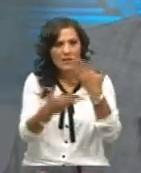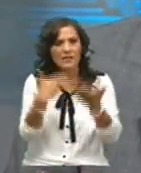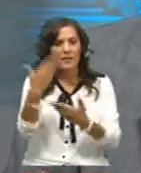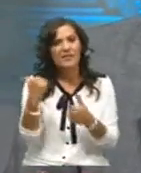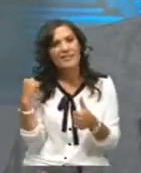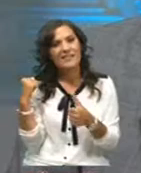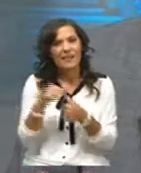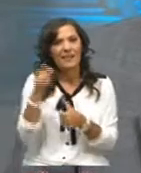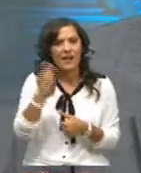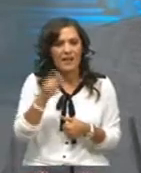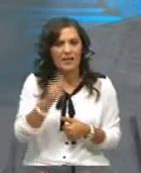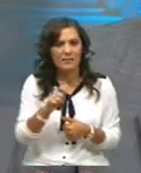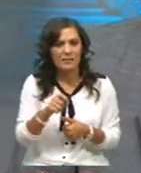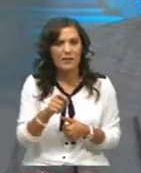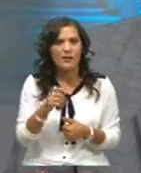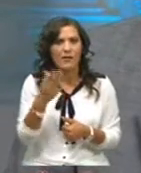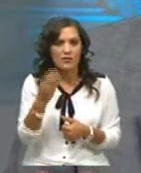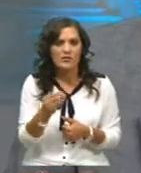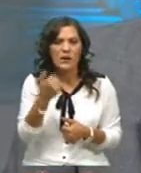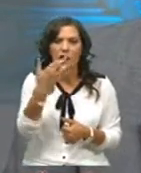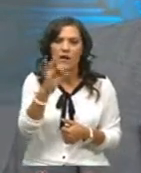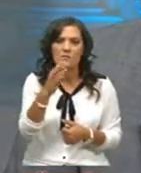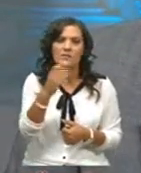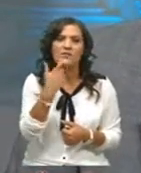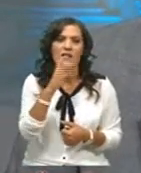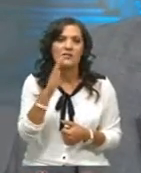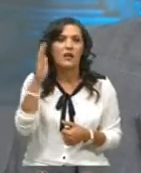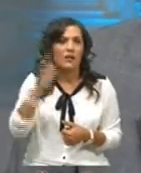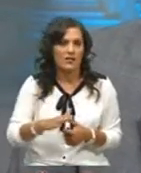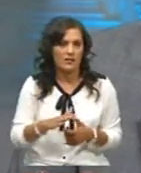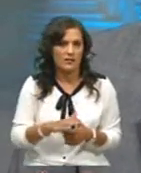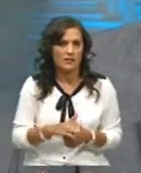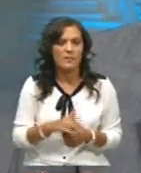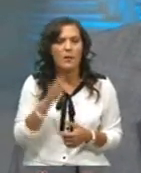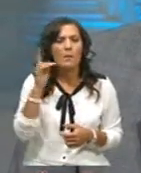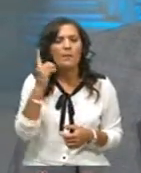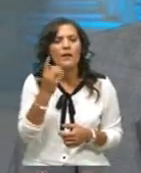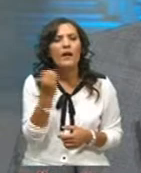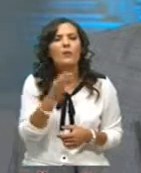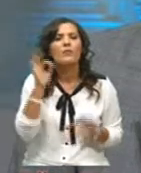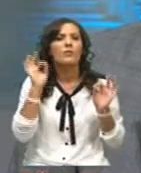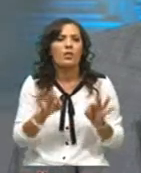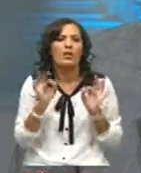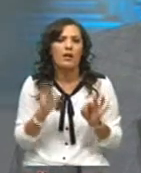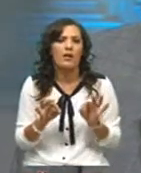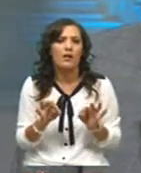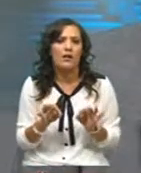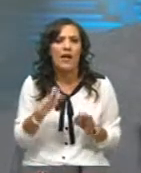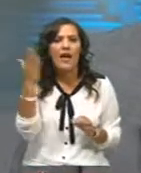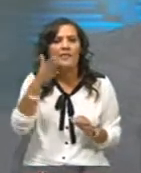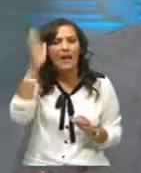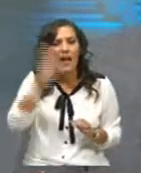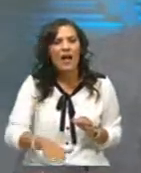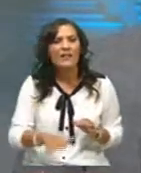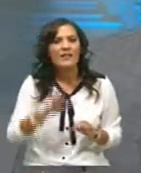anlattıklarımızı tekrar etmek durumunda kalırsak 60 yaşın altında da bir kere mutlaka iin